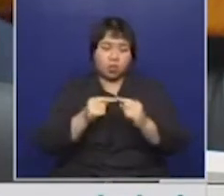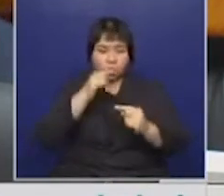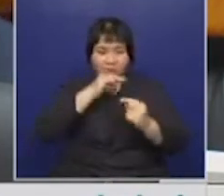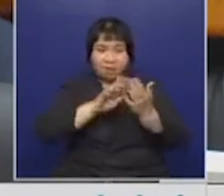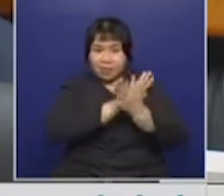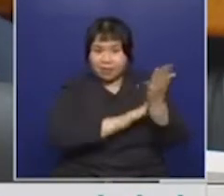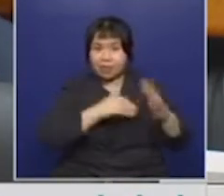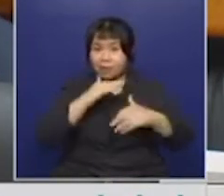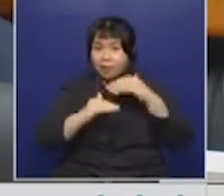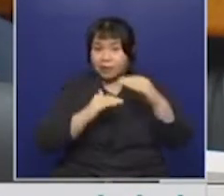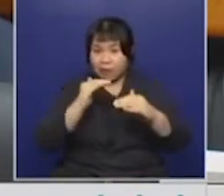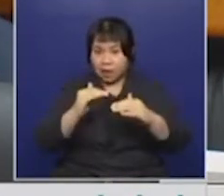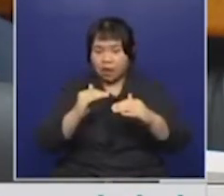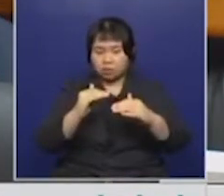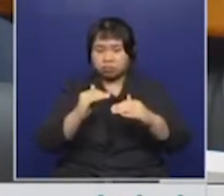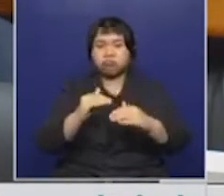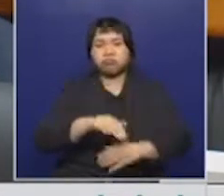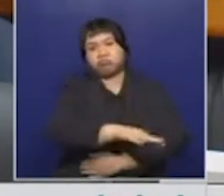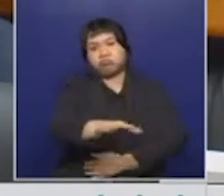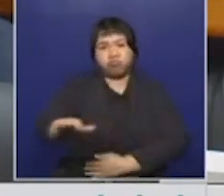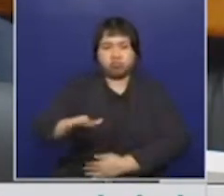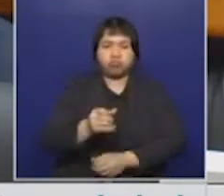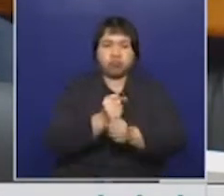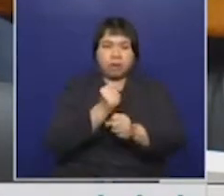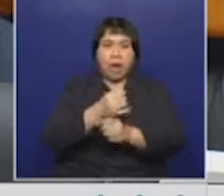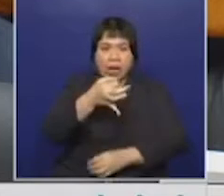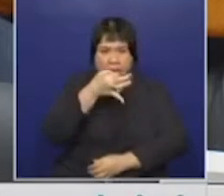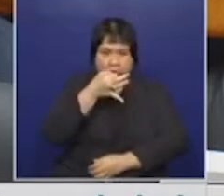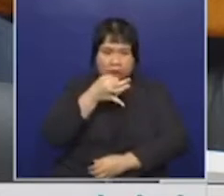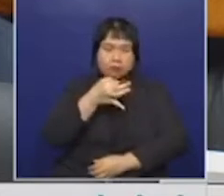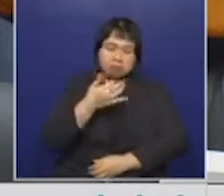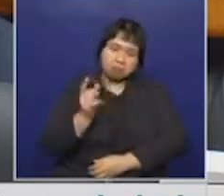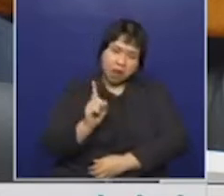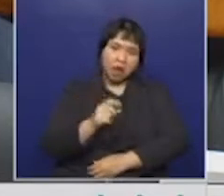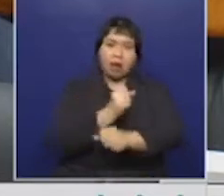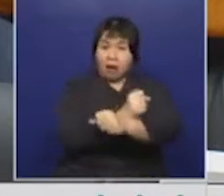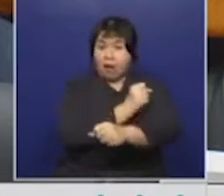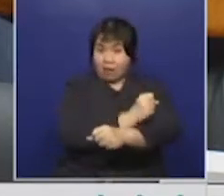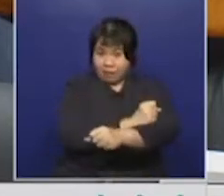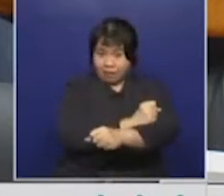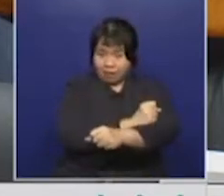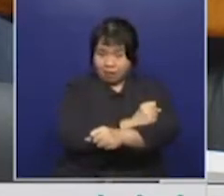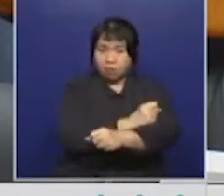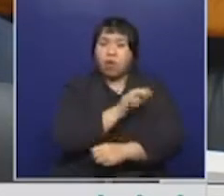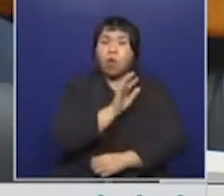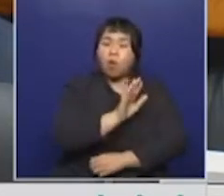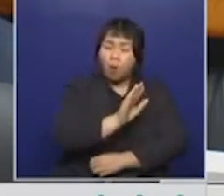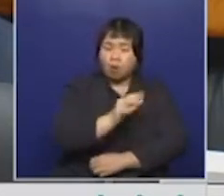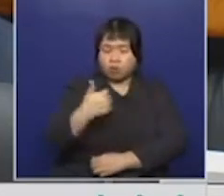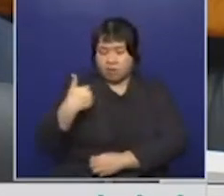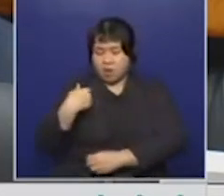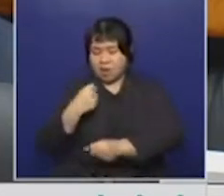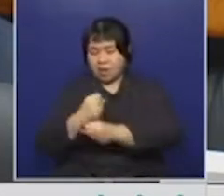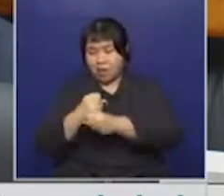ประเทศนี้นั่นก็คือทุกคนผู้มีงานทำทั้งหมดไม่ว่าจะเป็นแรงงานที่อยู่ในระบบแรงงานนอกระบบ